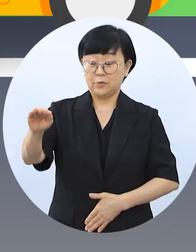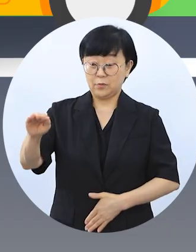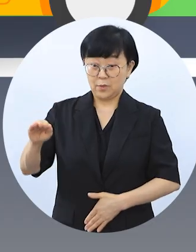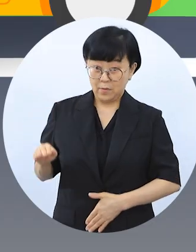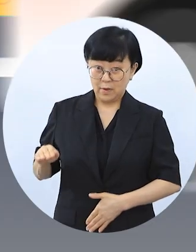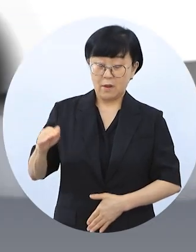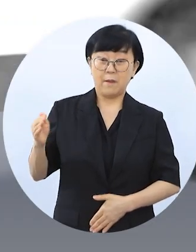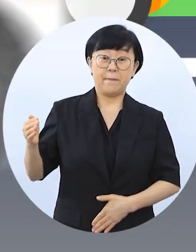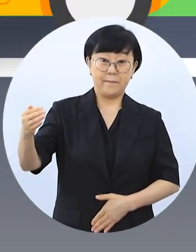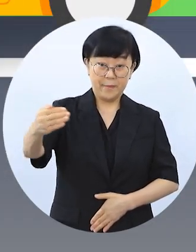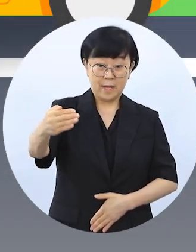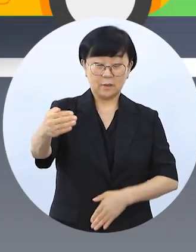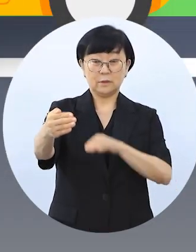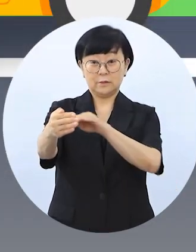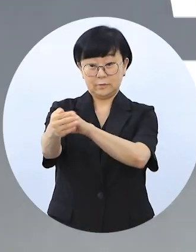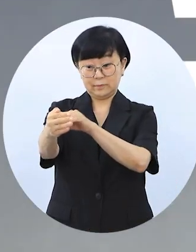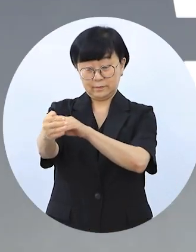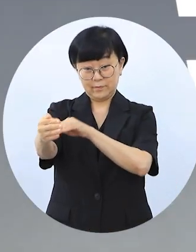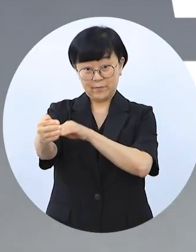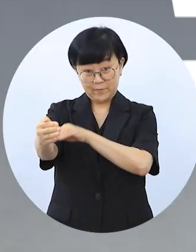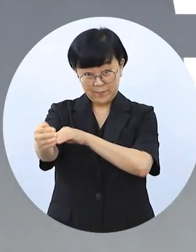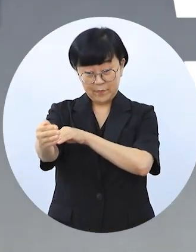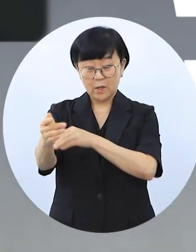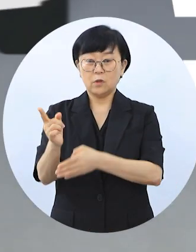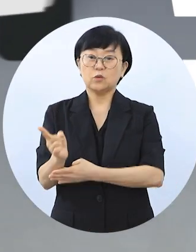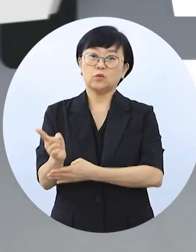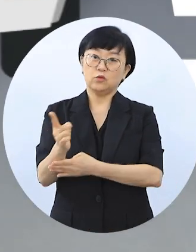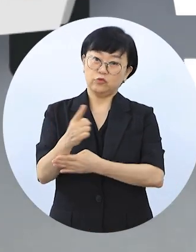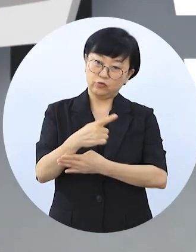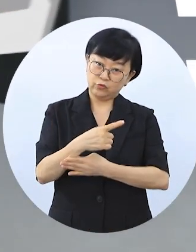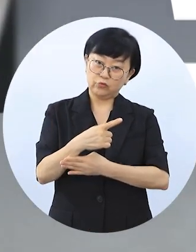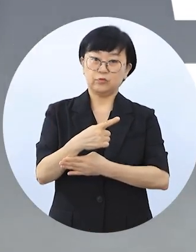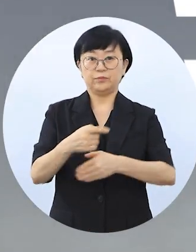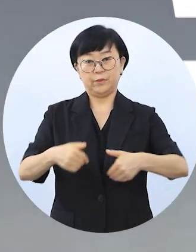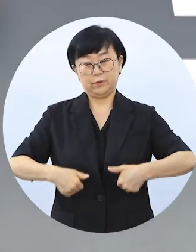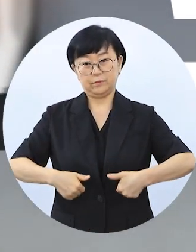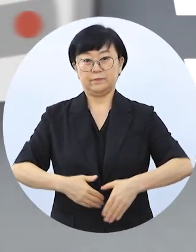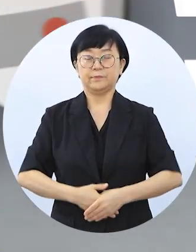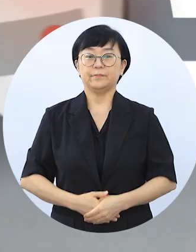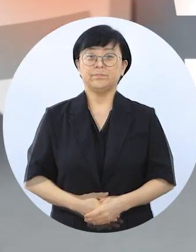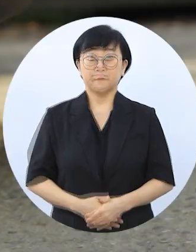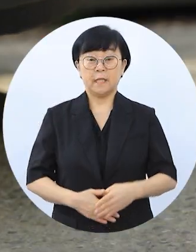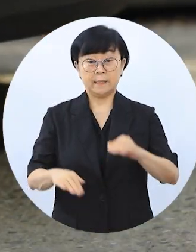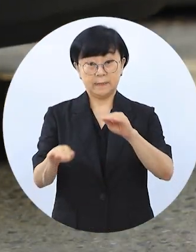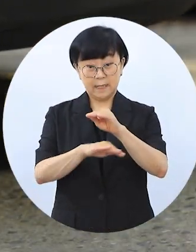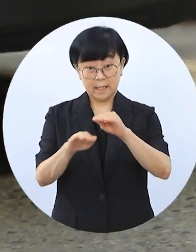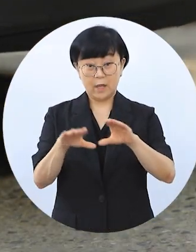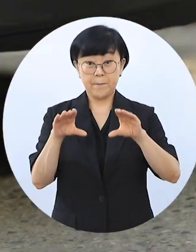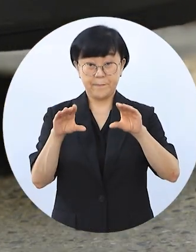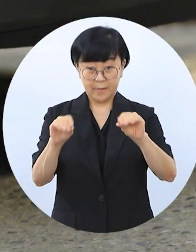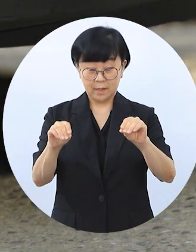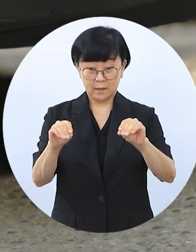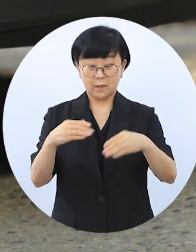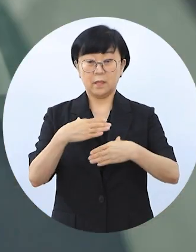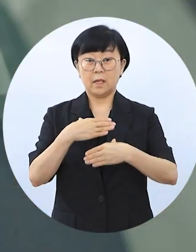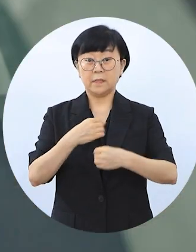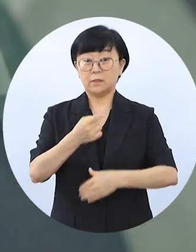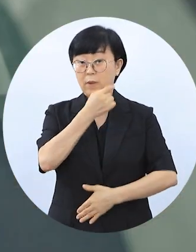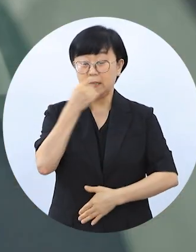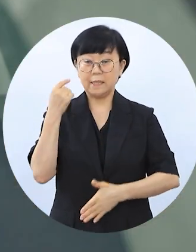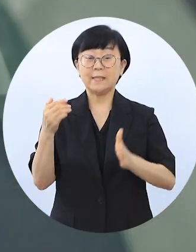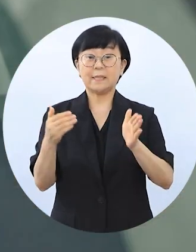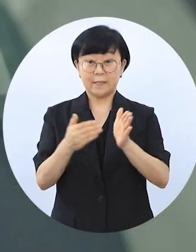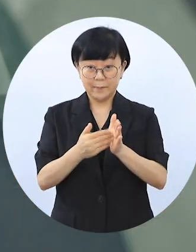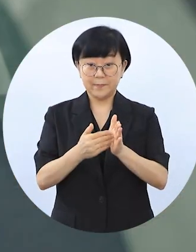우측 갓길에 주차된 차들의 트렁크나 가드레일에 지속적으로 부딪혀 속도를 줄입니다. 차량이 완전히 정지하고 도로